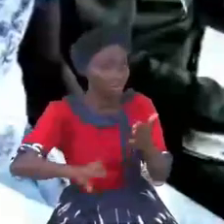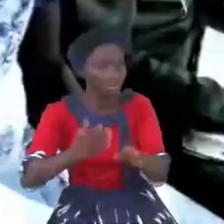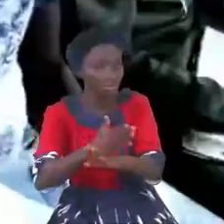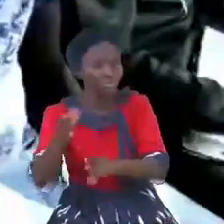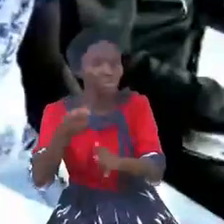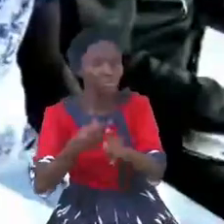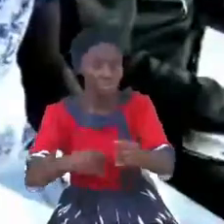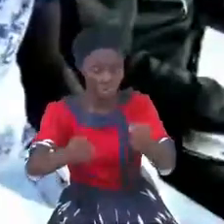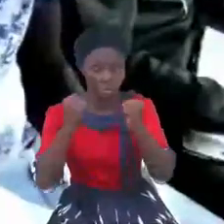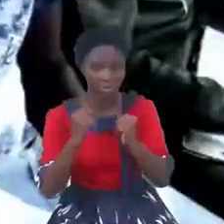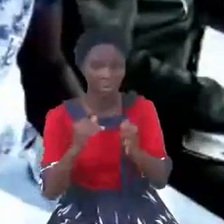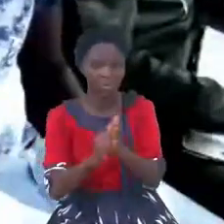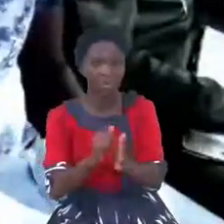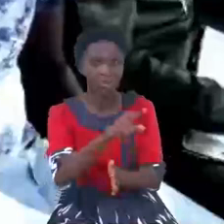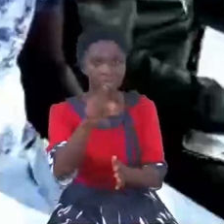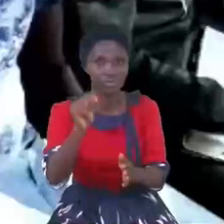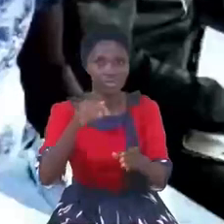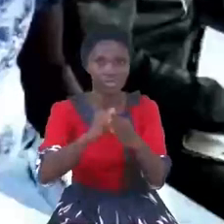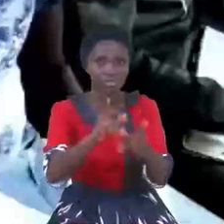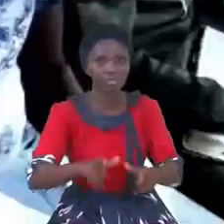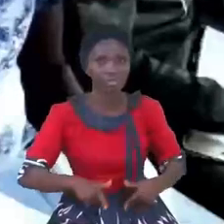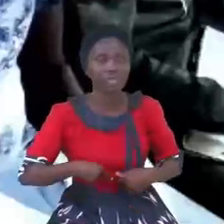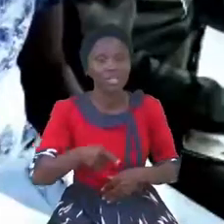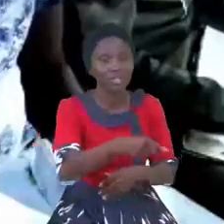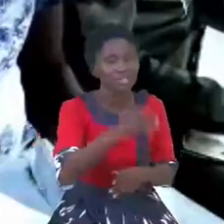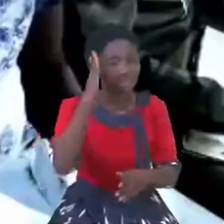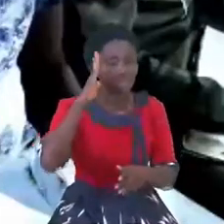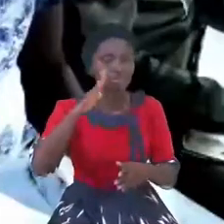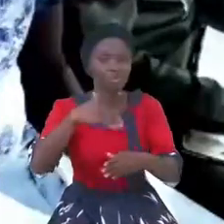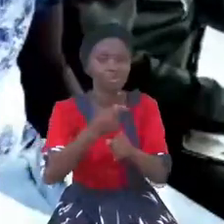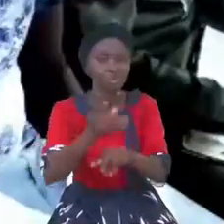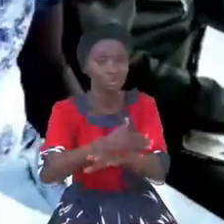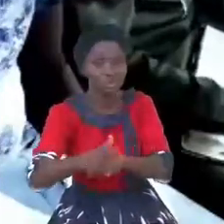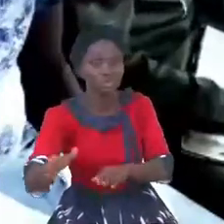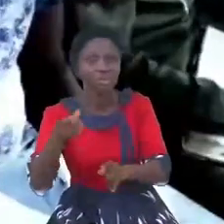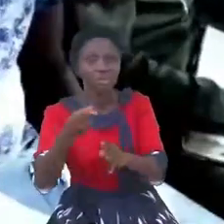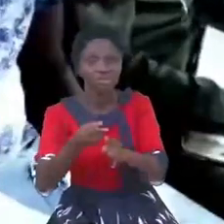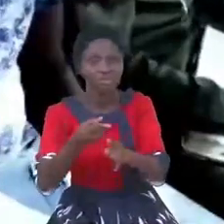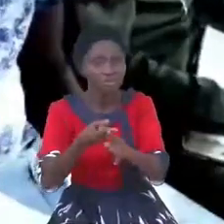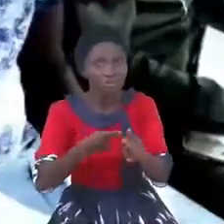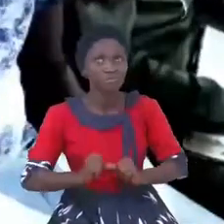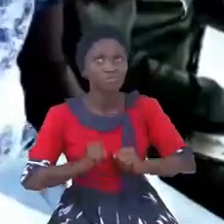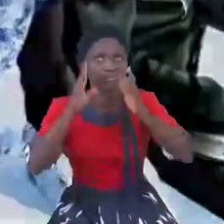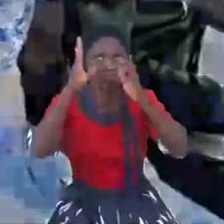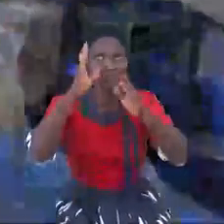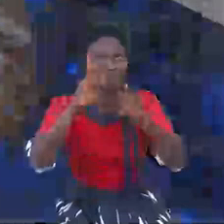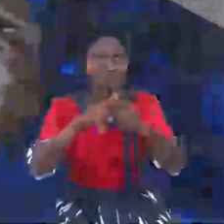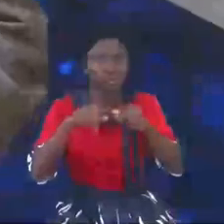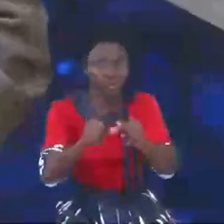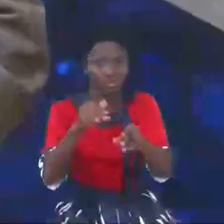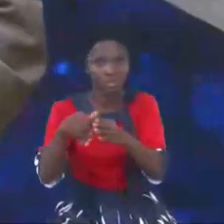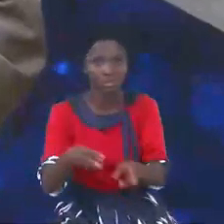Ils veulent vous détacher de la consécration sur la voie qui mène au ciel. Ils veulent